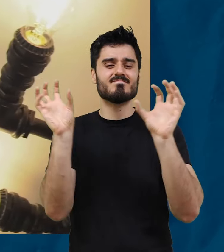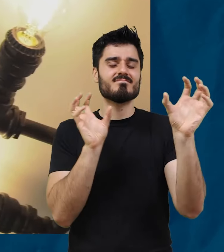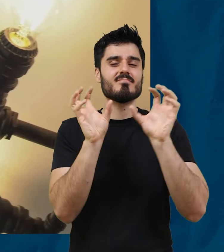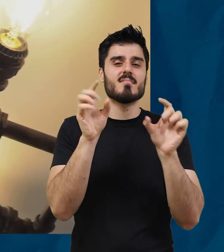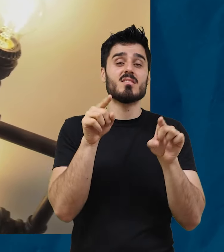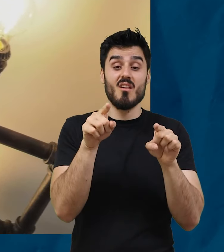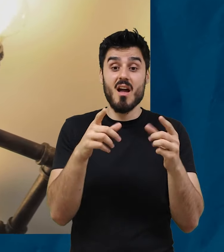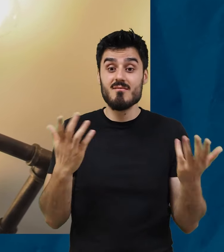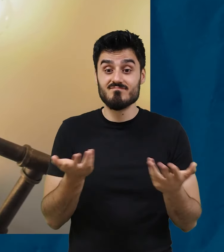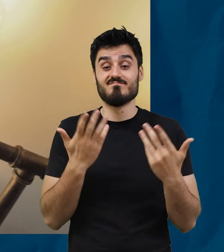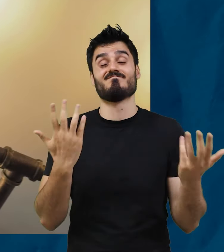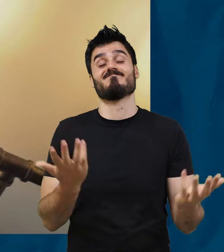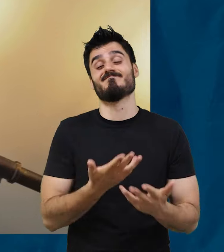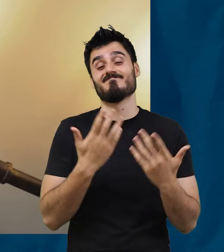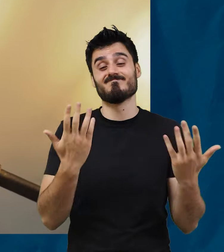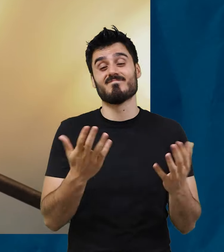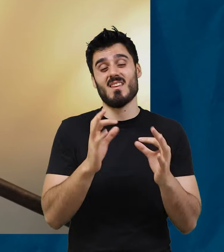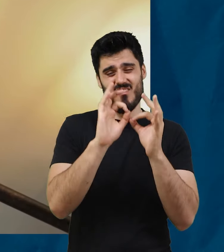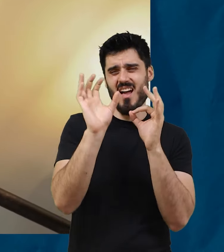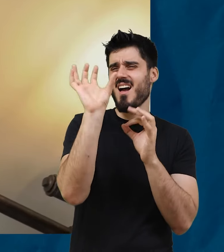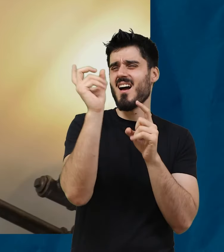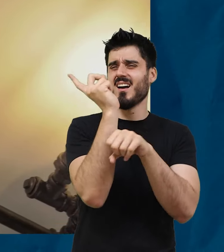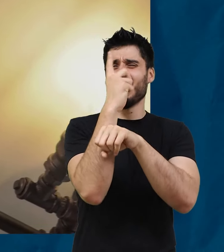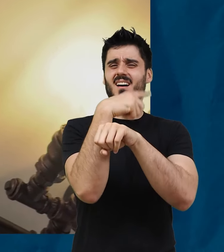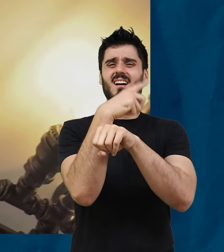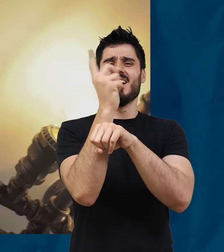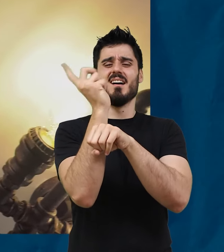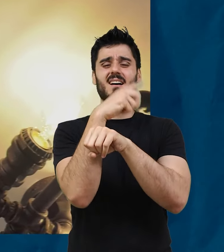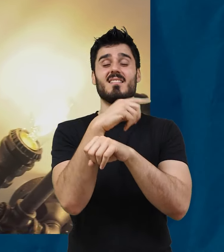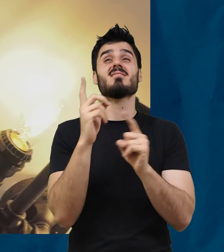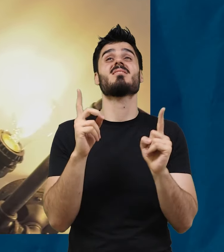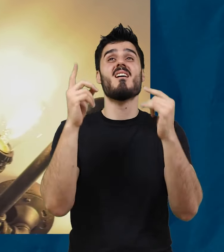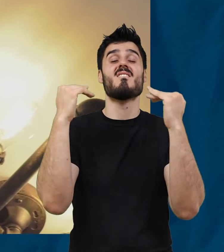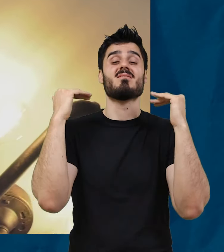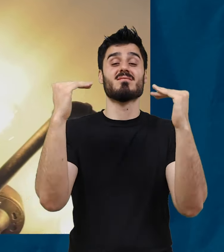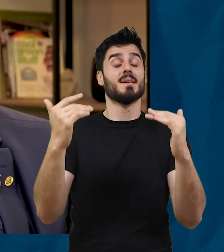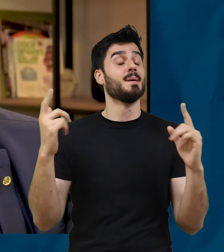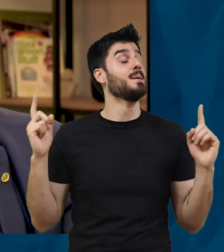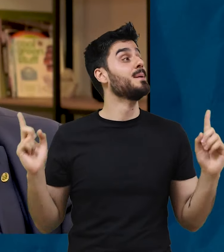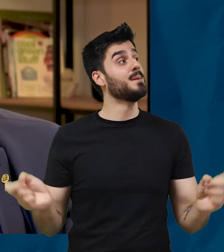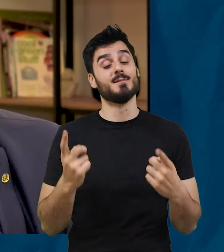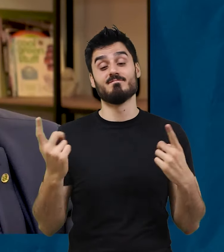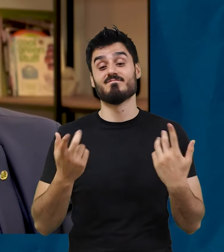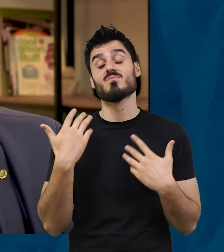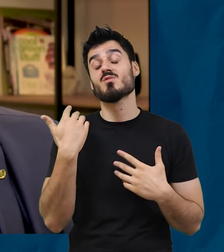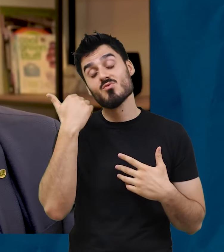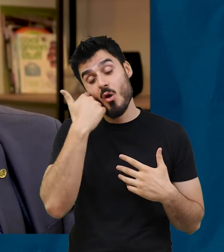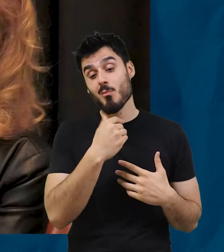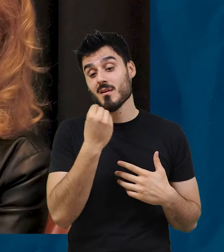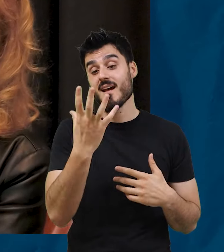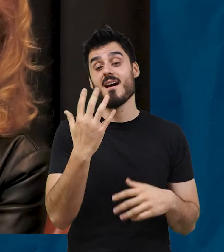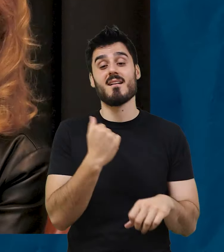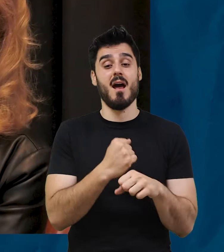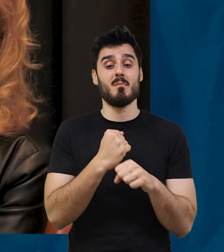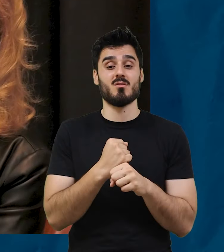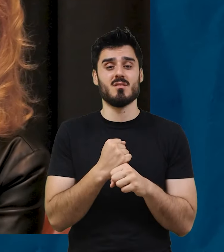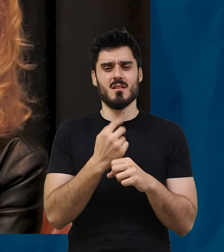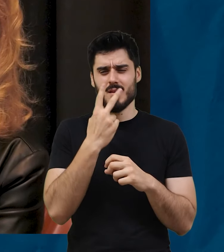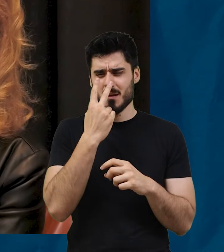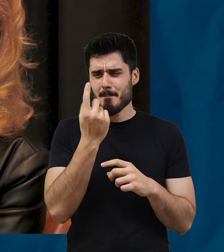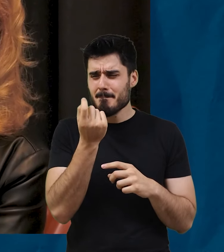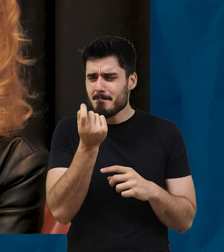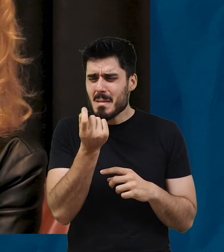някъде, с този барометър, дето го имаме на тавана. Великолепно измислено и направено. Как може